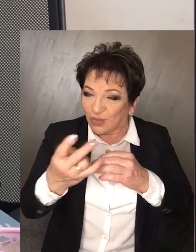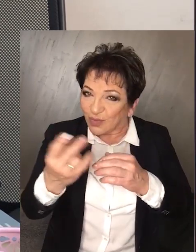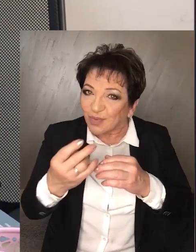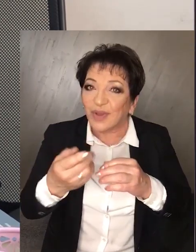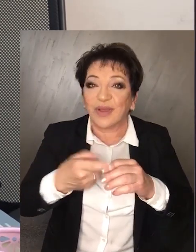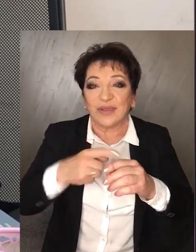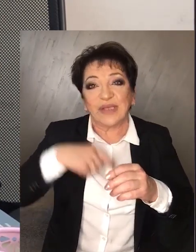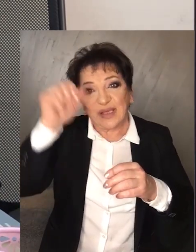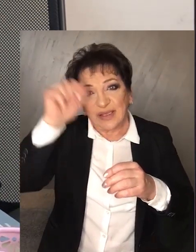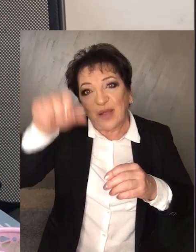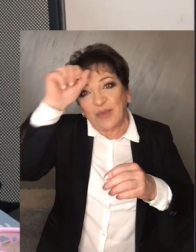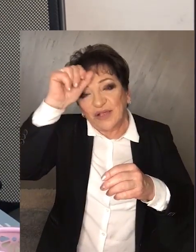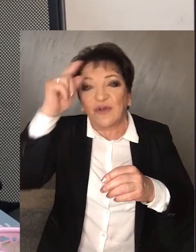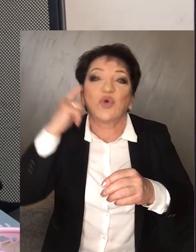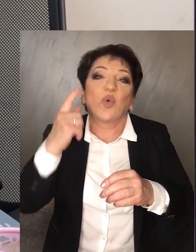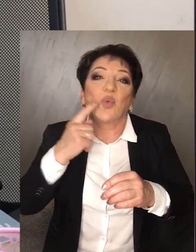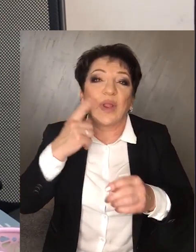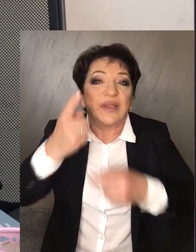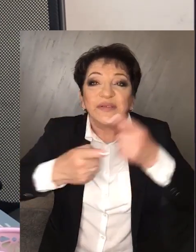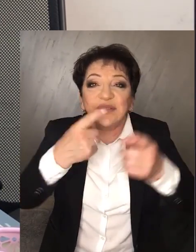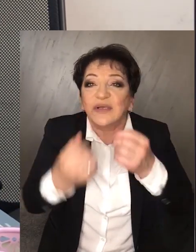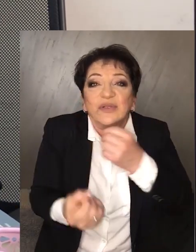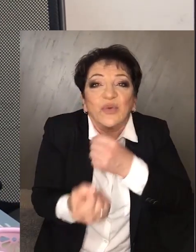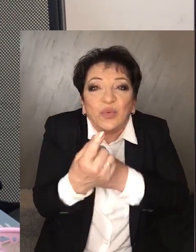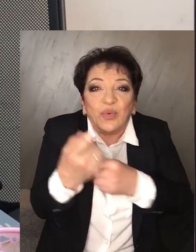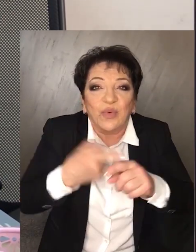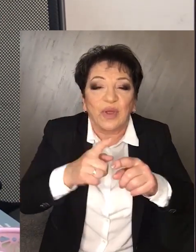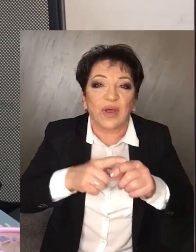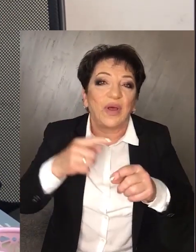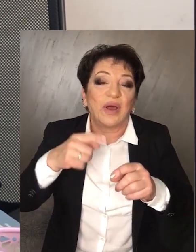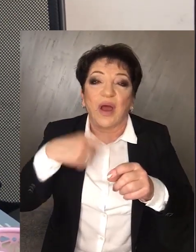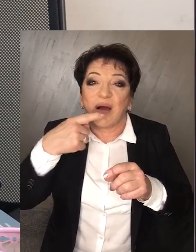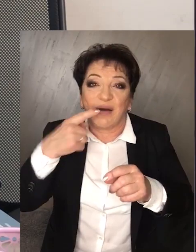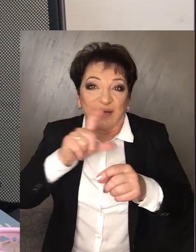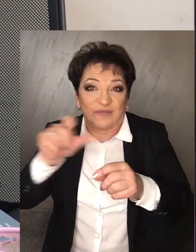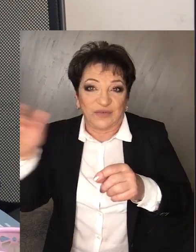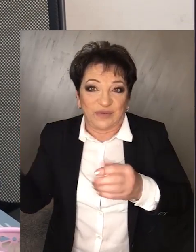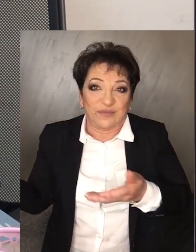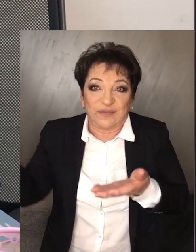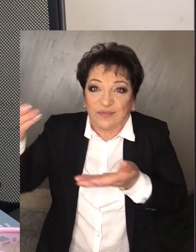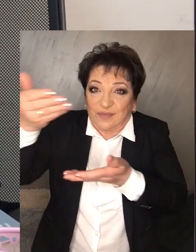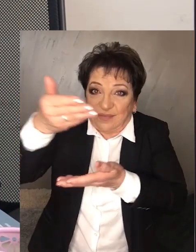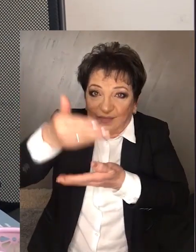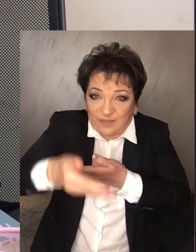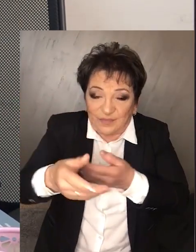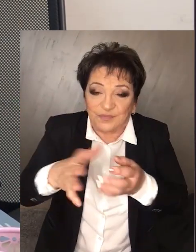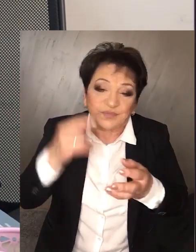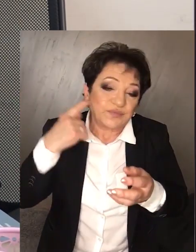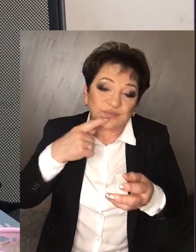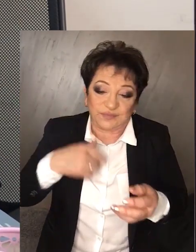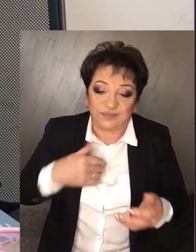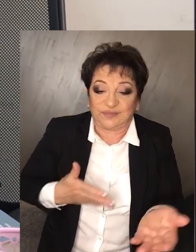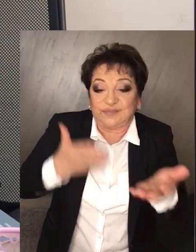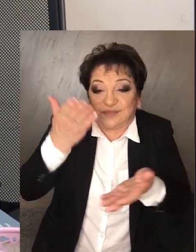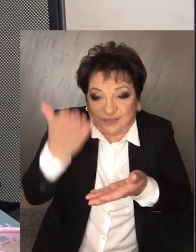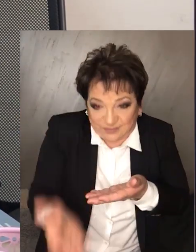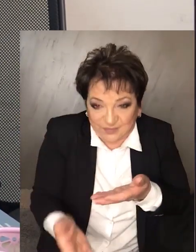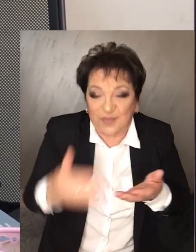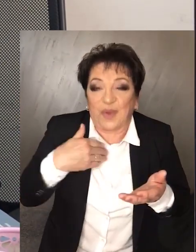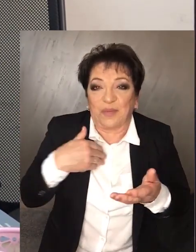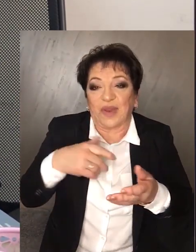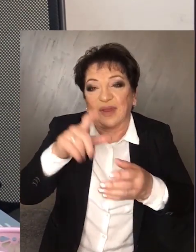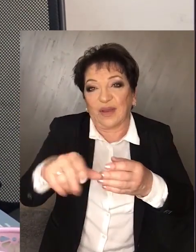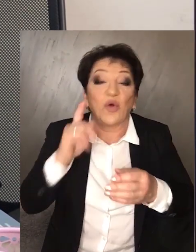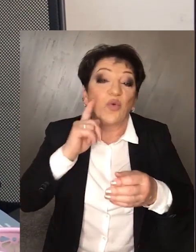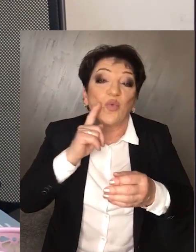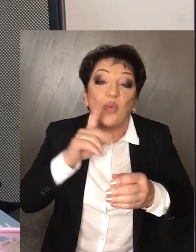բան ունի սովորելու մեզնից։ Ես գիտեմ, որ Աստված խուլերին ստեղծել է, որ լսողների աշխարհը քայլ անի դեպի